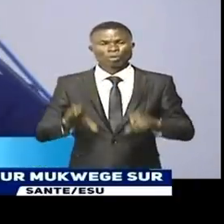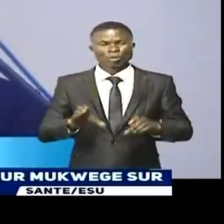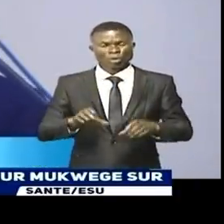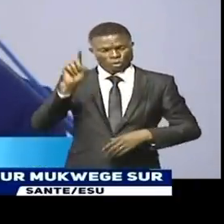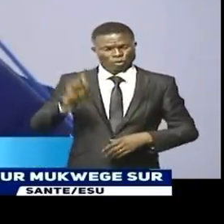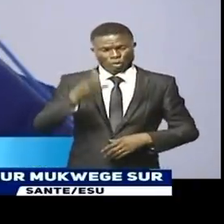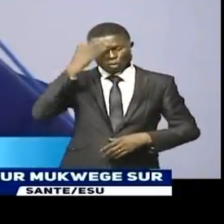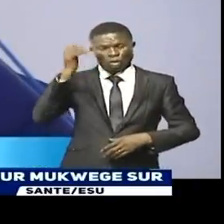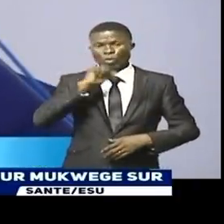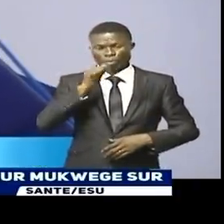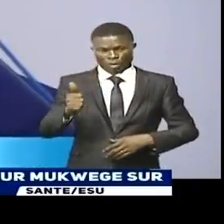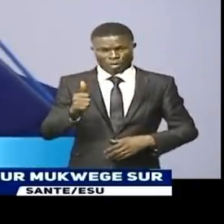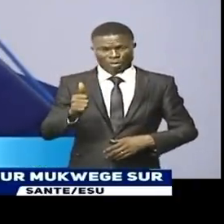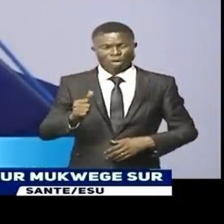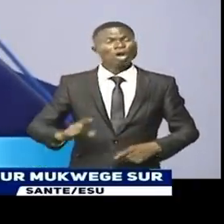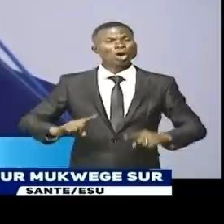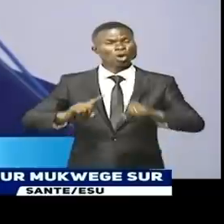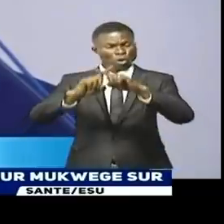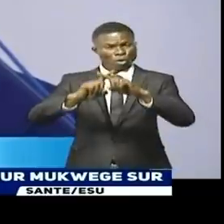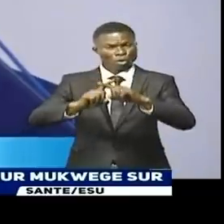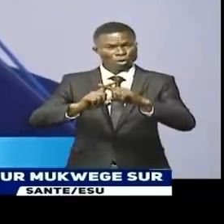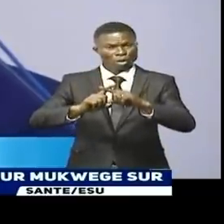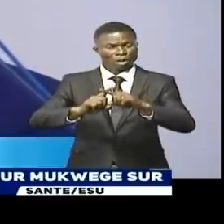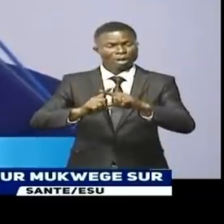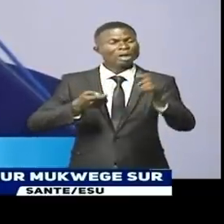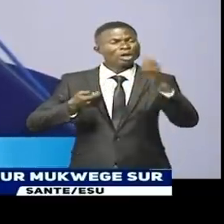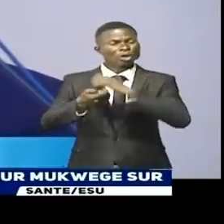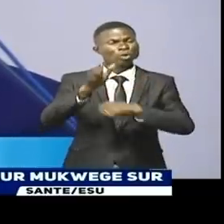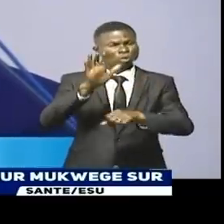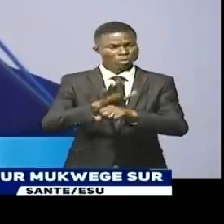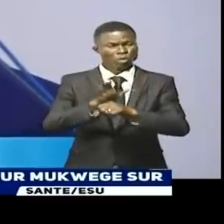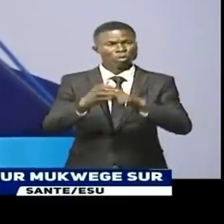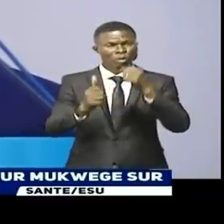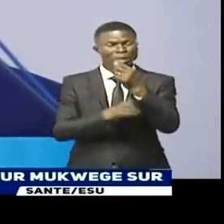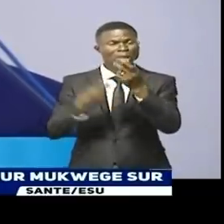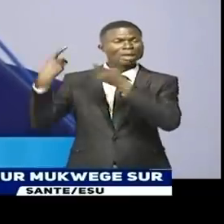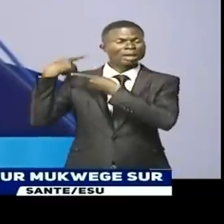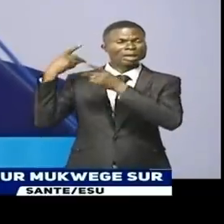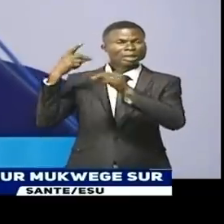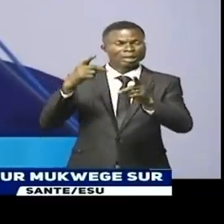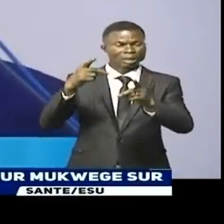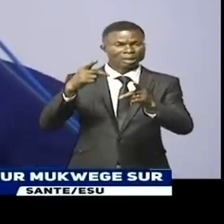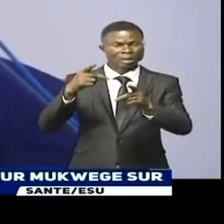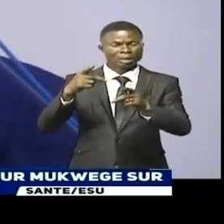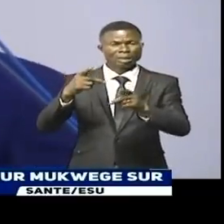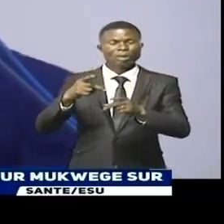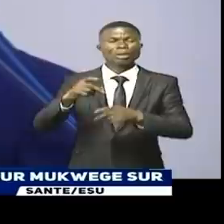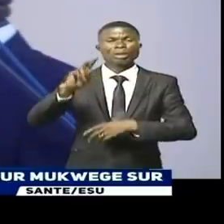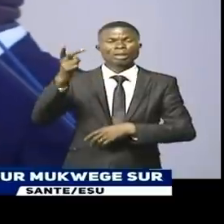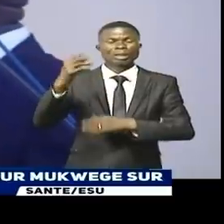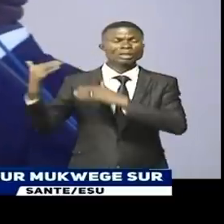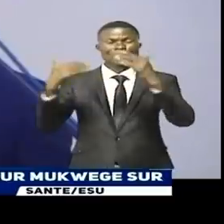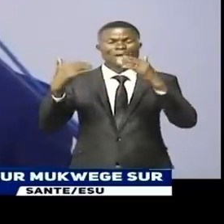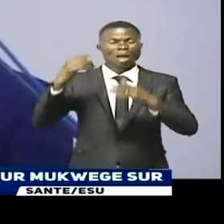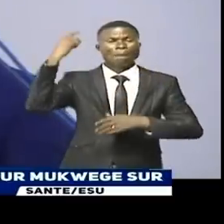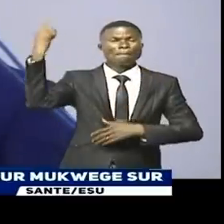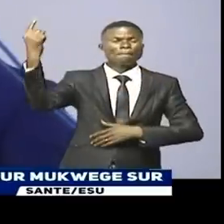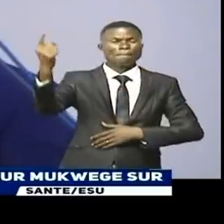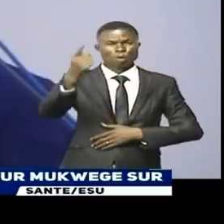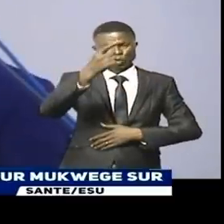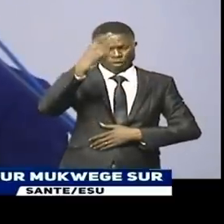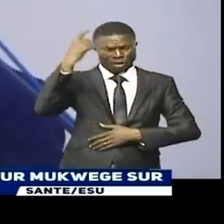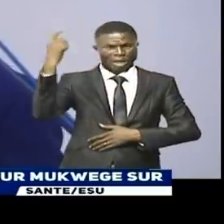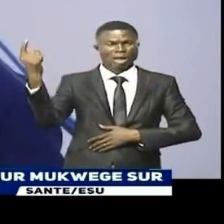devons pas oublier que c'est le conflit le plus meurtrier depuis la seconde guerre mondiale et